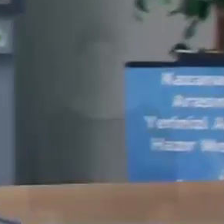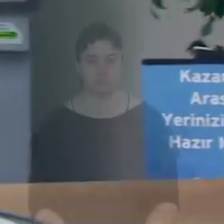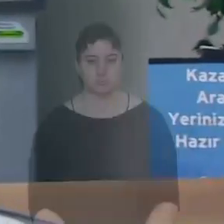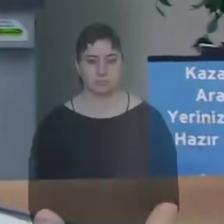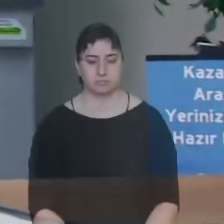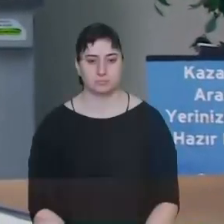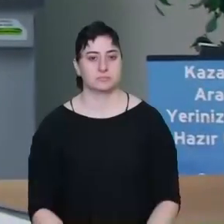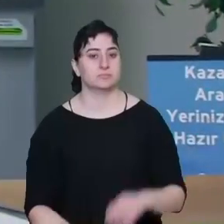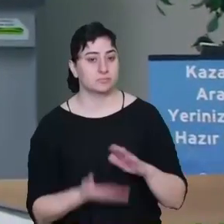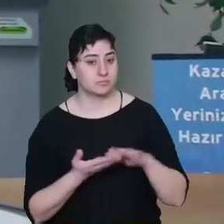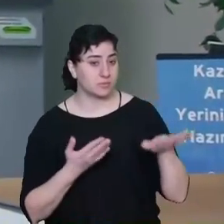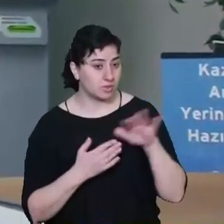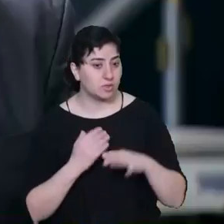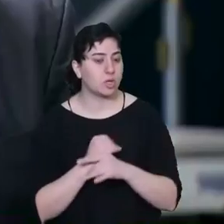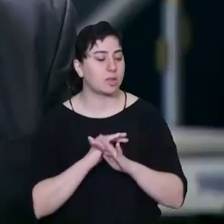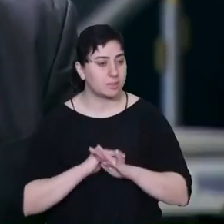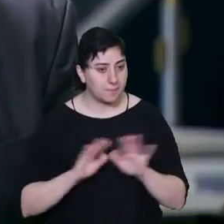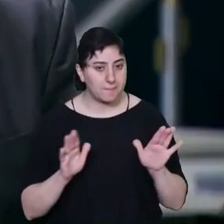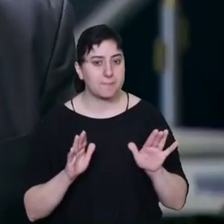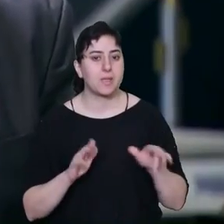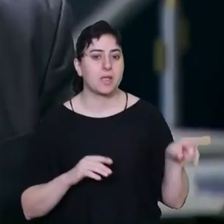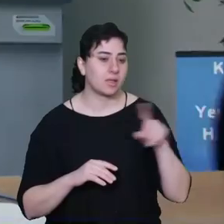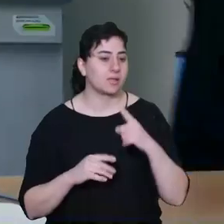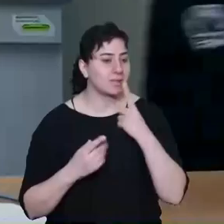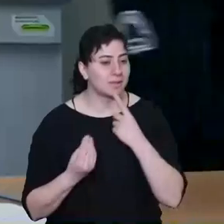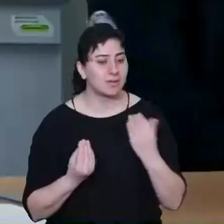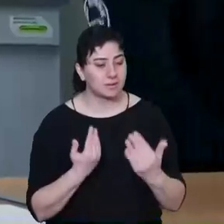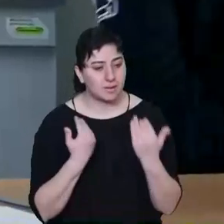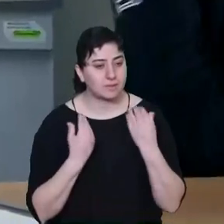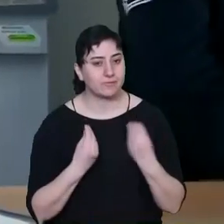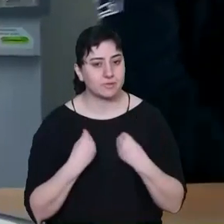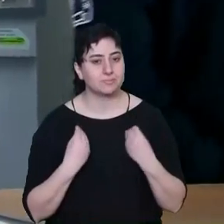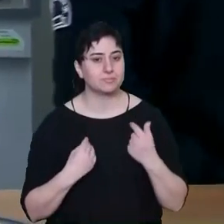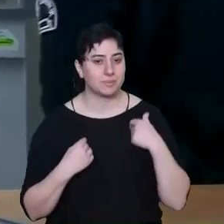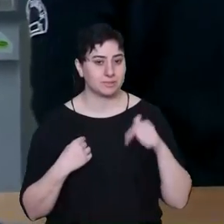içinde. Arkadaşlar, soygun tamamlanmıştır. Anlayışınız için teşekkür ederim.